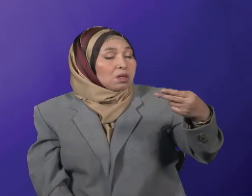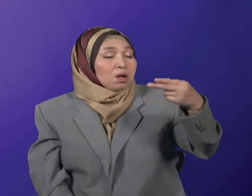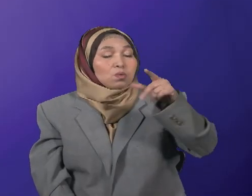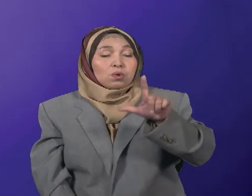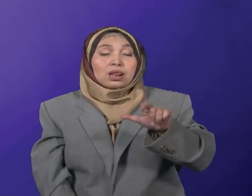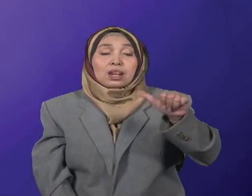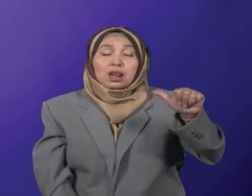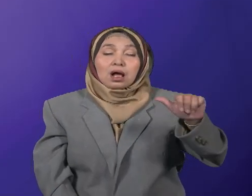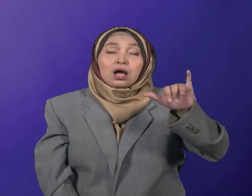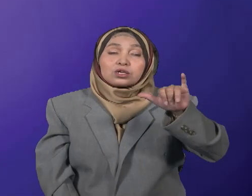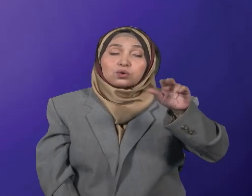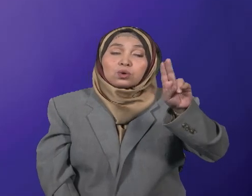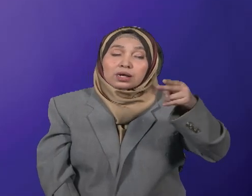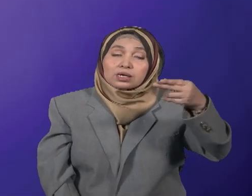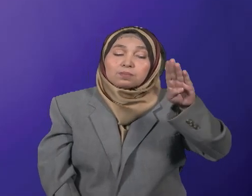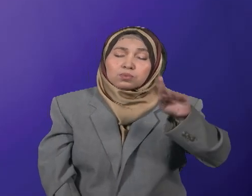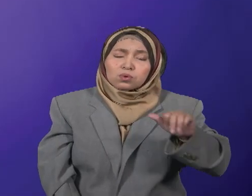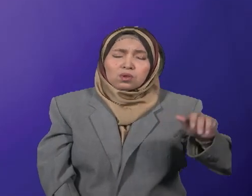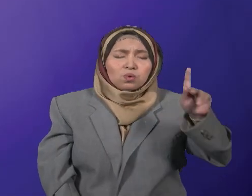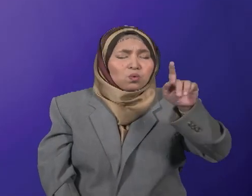لَا يُحِبُّ